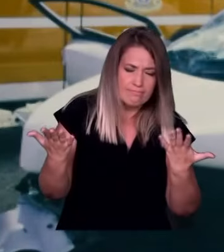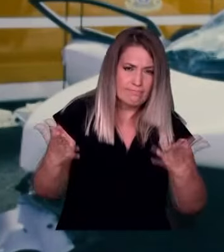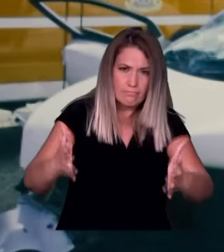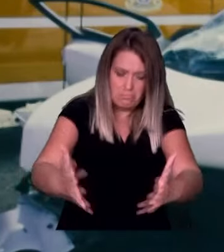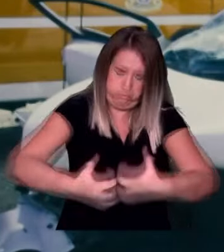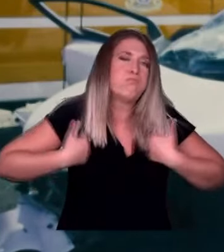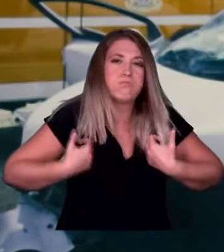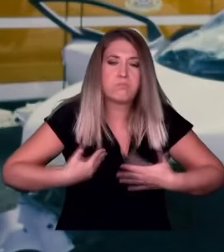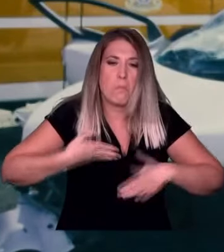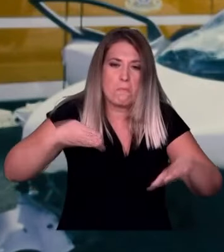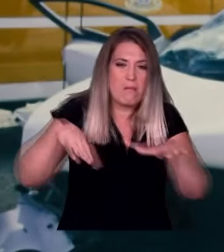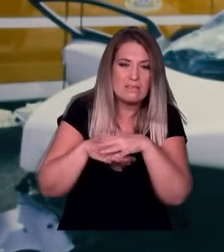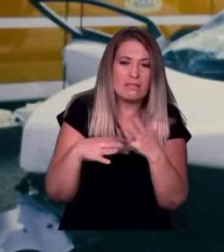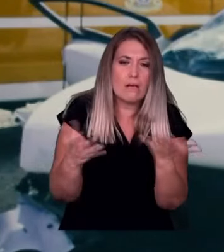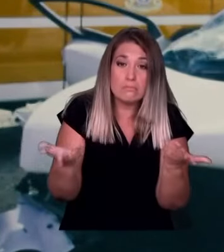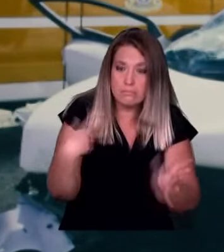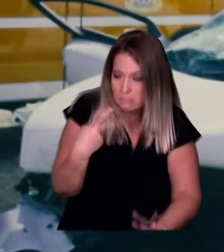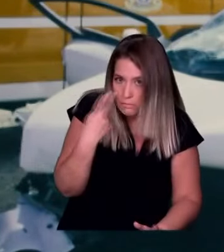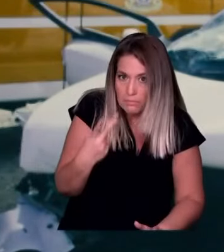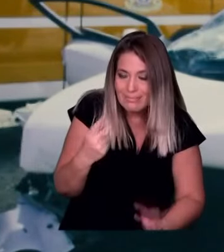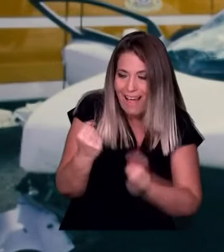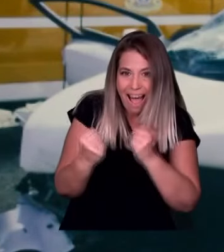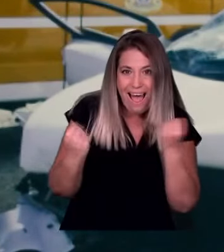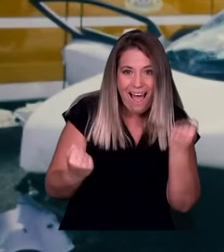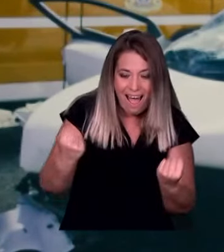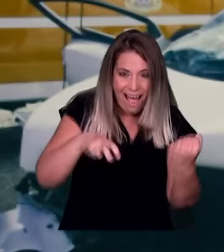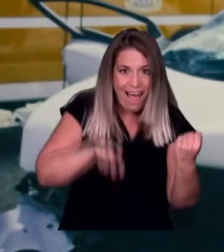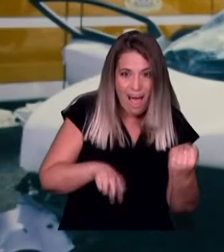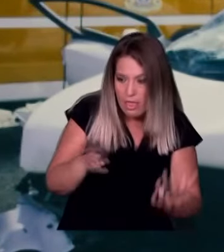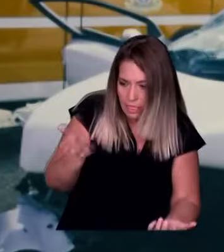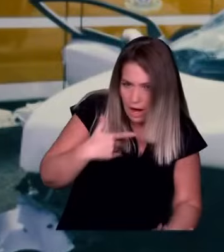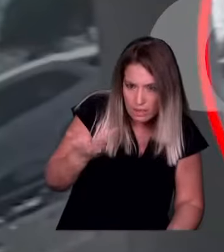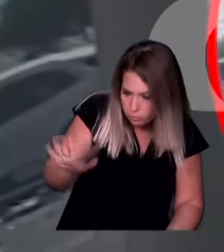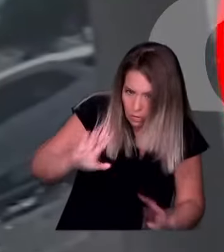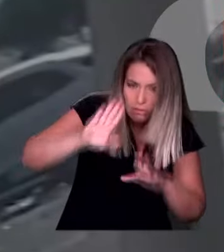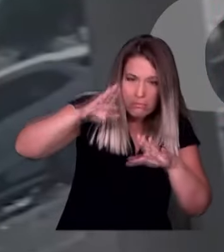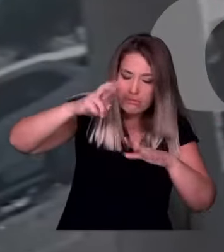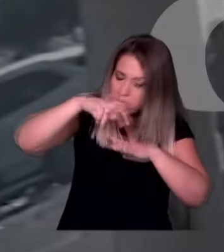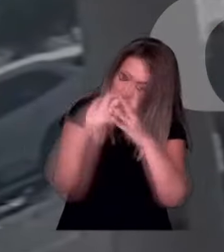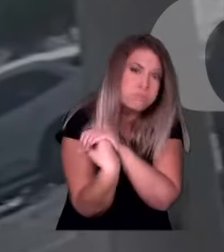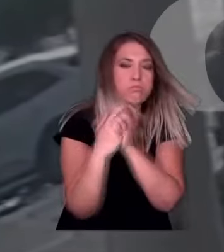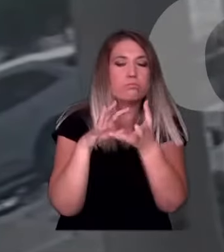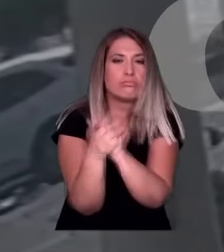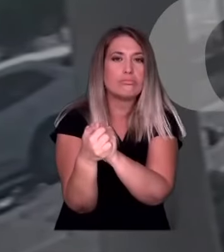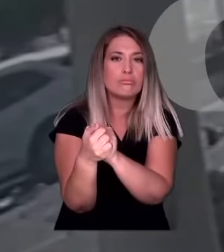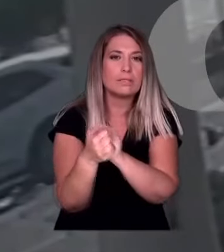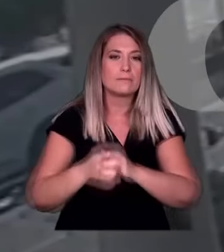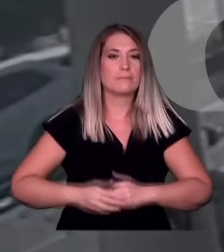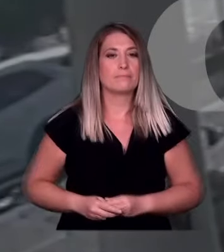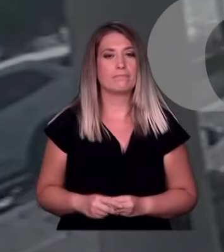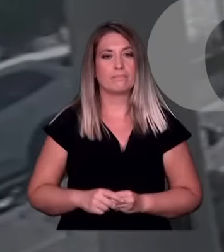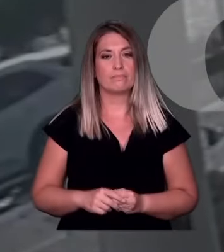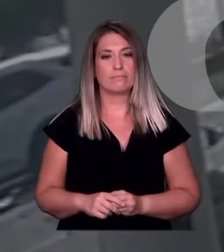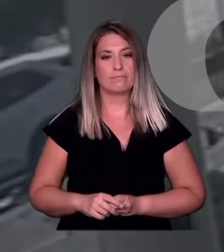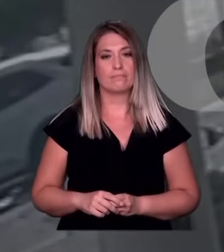λογικά είχε μπει από πίσω, από κάτω από το αυτοκίνητο. Δεν υπήρχε το σώμα της μπροστά, το ιστορικό, ας πούμε. Ούτε εκείνος ούτε η ατυχή γυναίκα που σκοτώθηκε